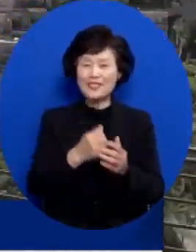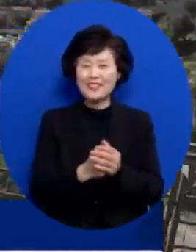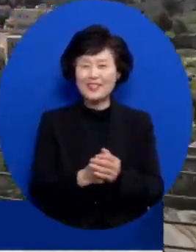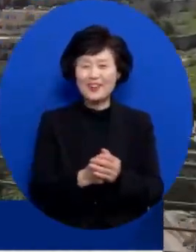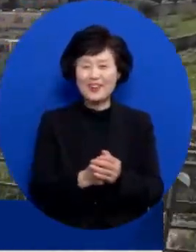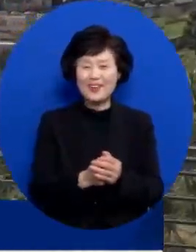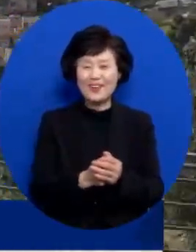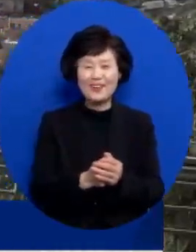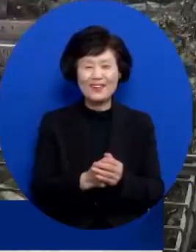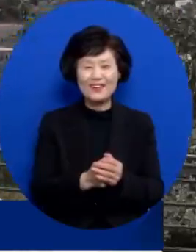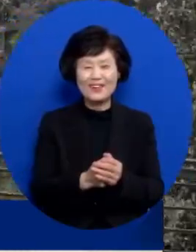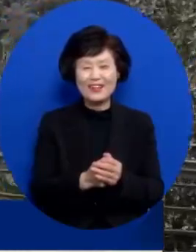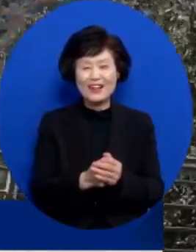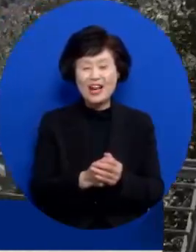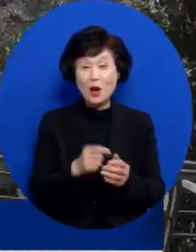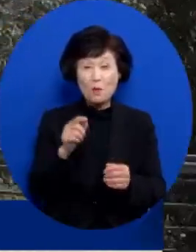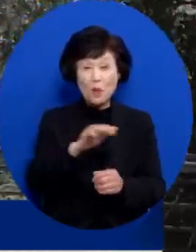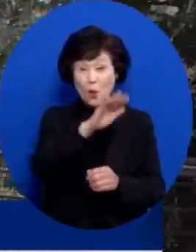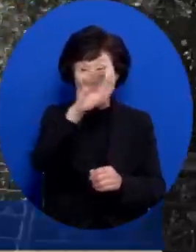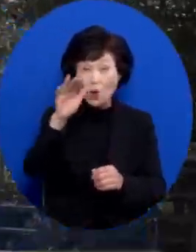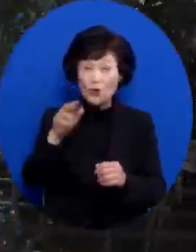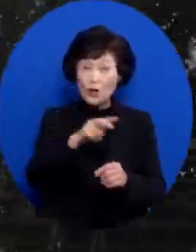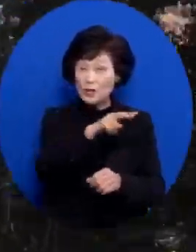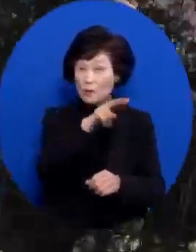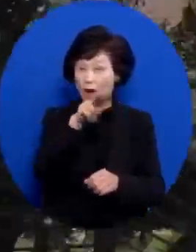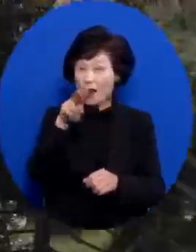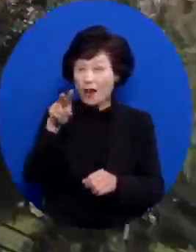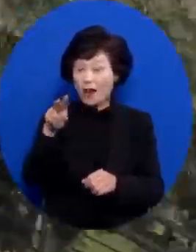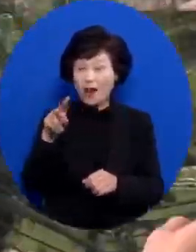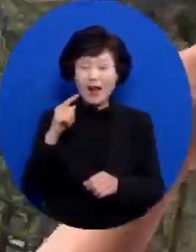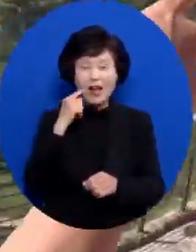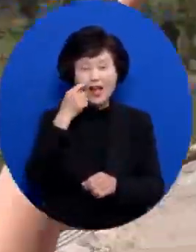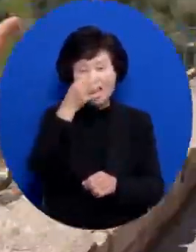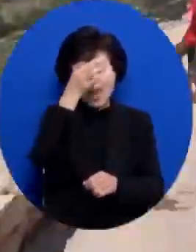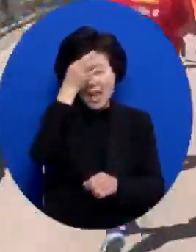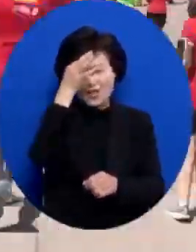다 예술 작품 같아요.